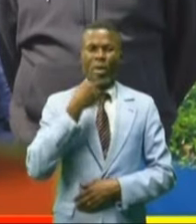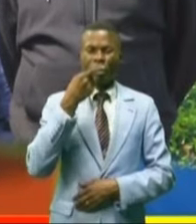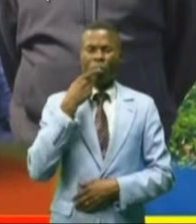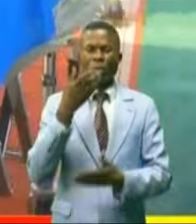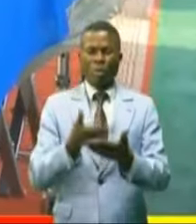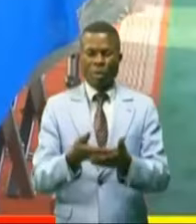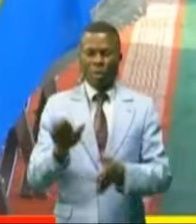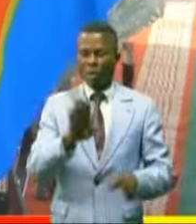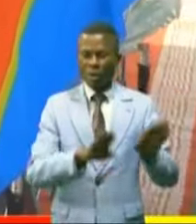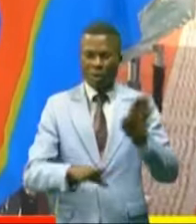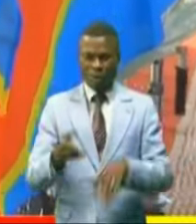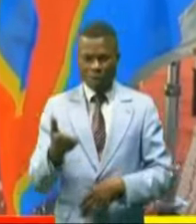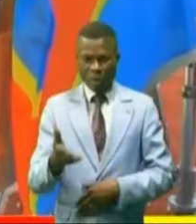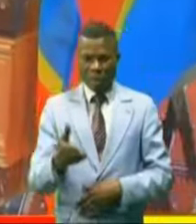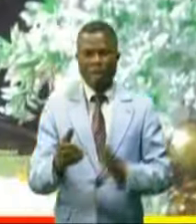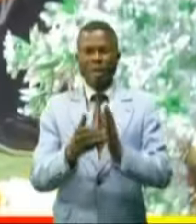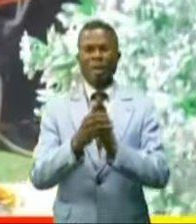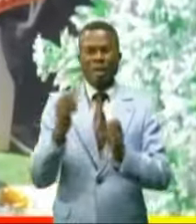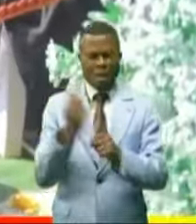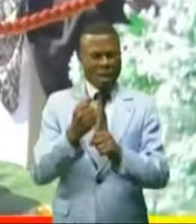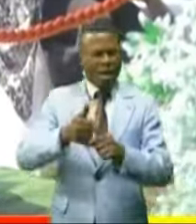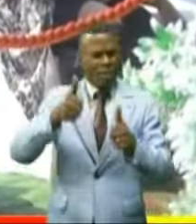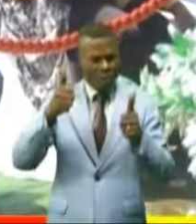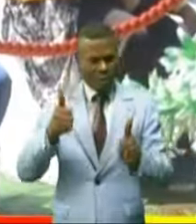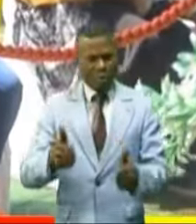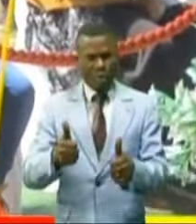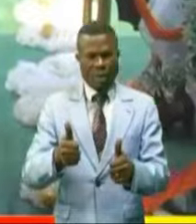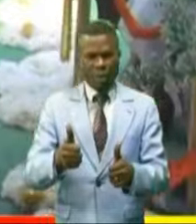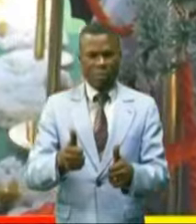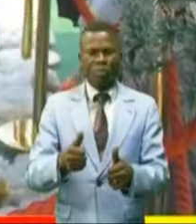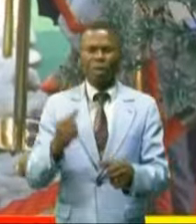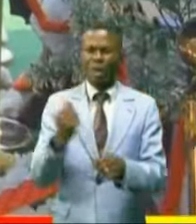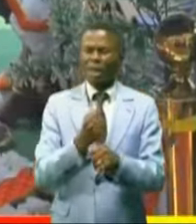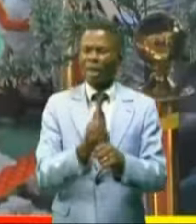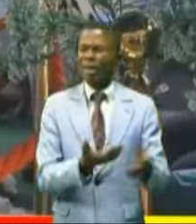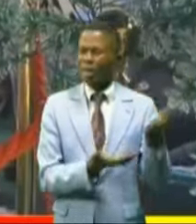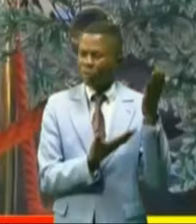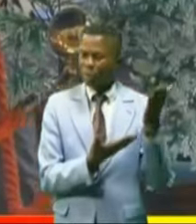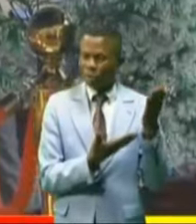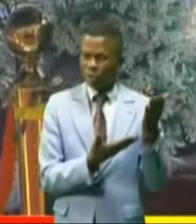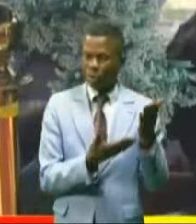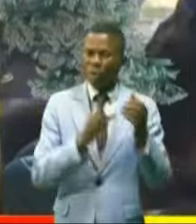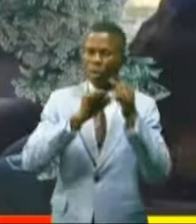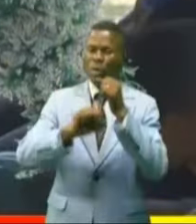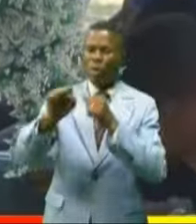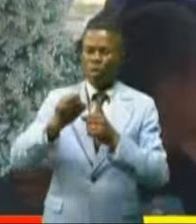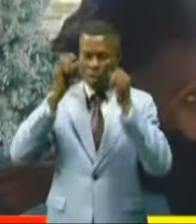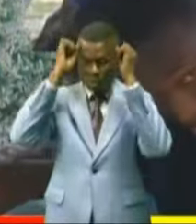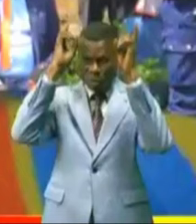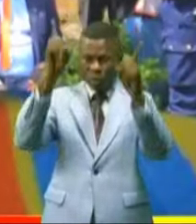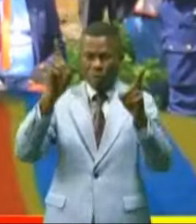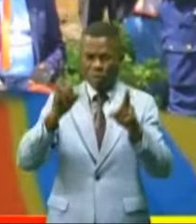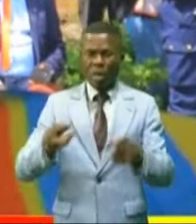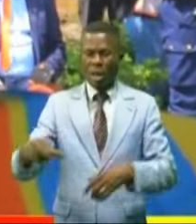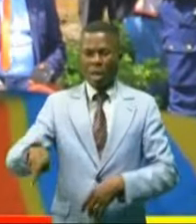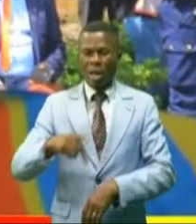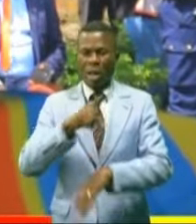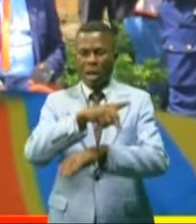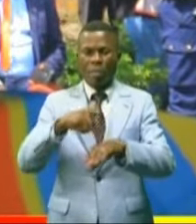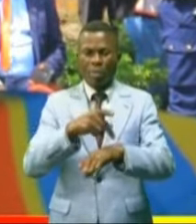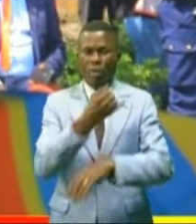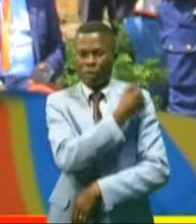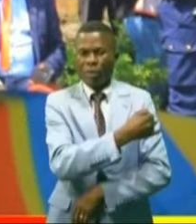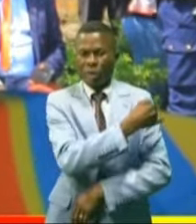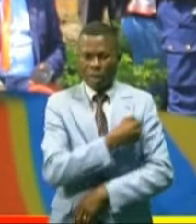ont loué les qualités de l'illustre disparu qui a joué un rôle majeur dans la promotion de l'éducation à Ituri. Parmi vos